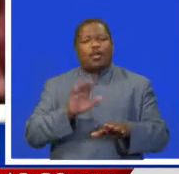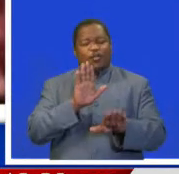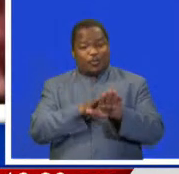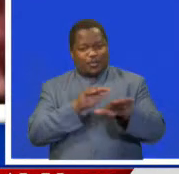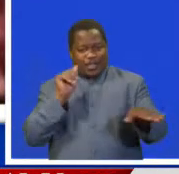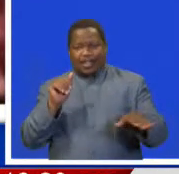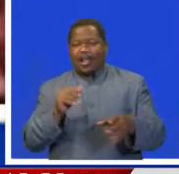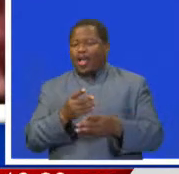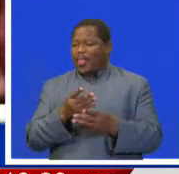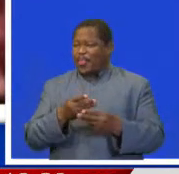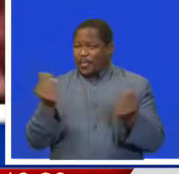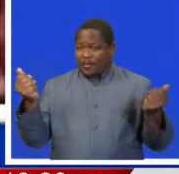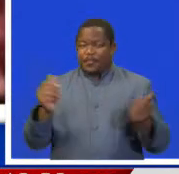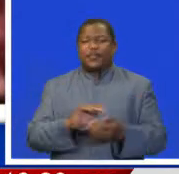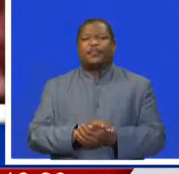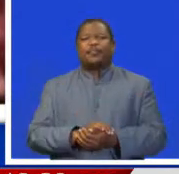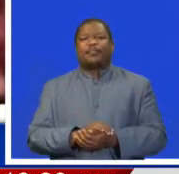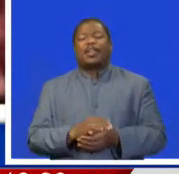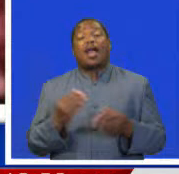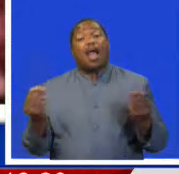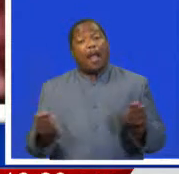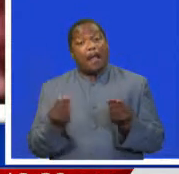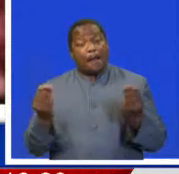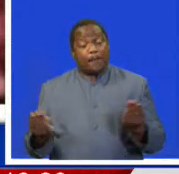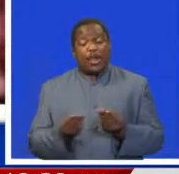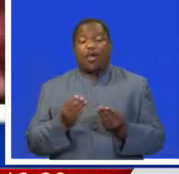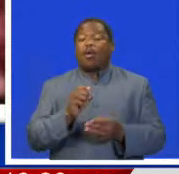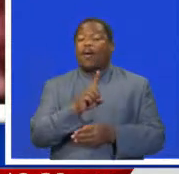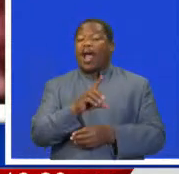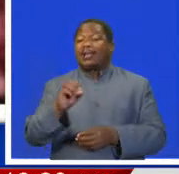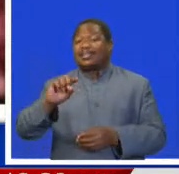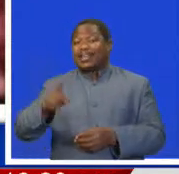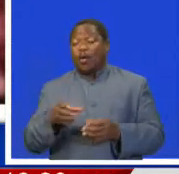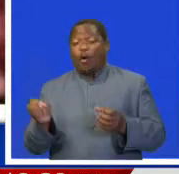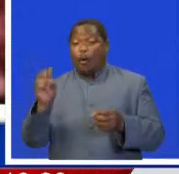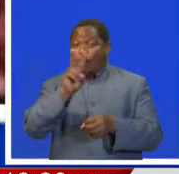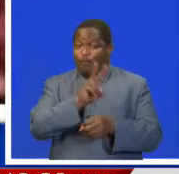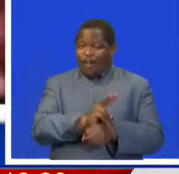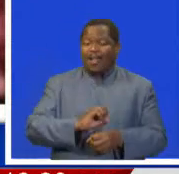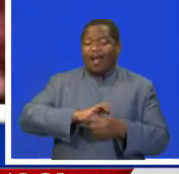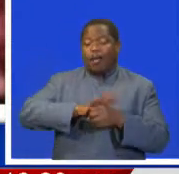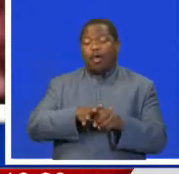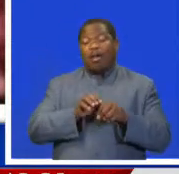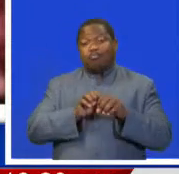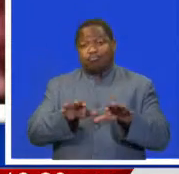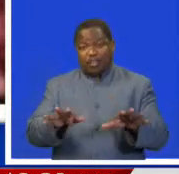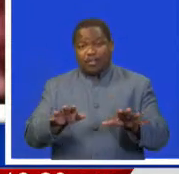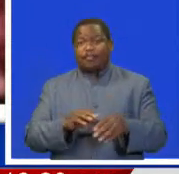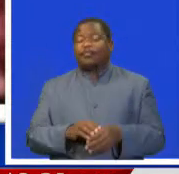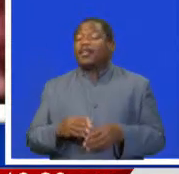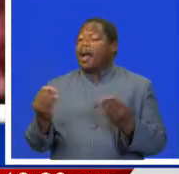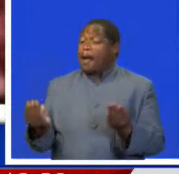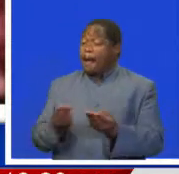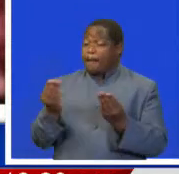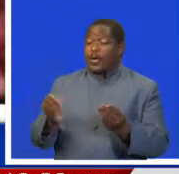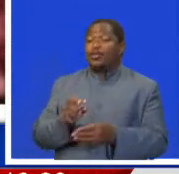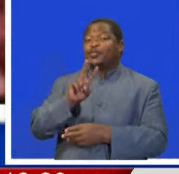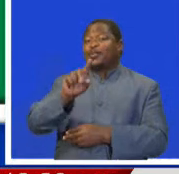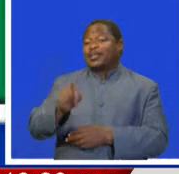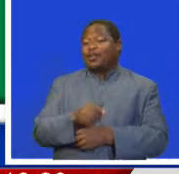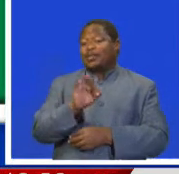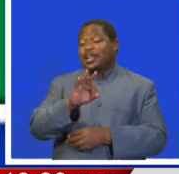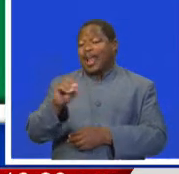labanemkhuhlane COVID-19 kanti labashonile ngawo lomkhuhlane kulela live bathi kungunqwale timbili nemakhulu lamathathu